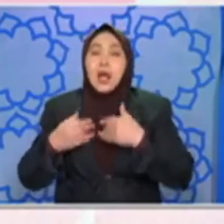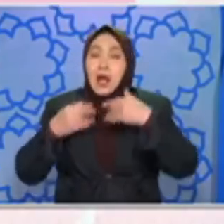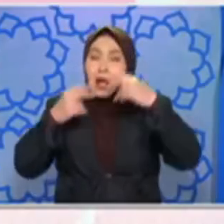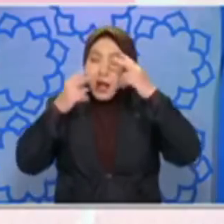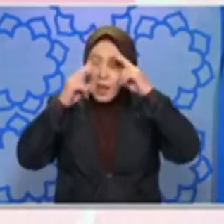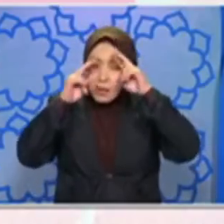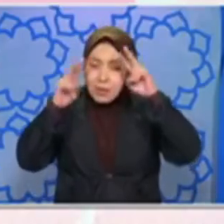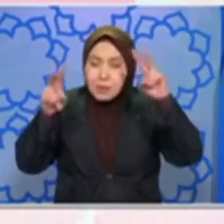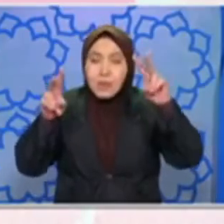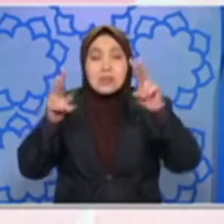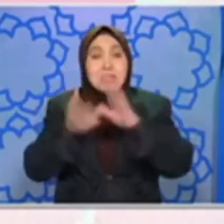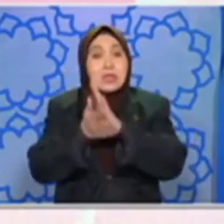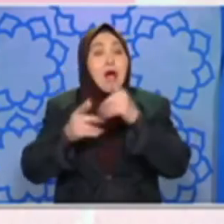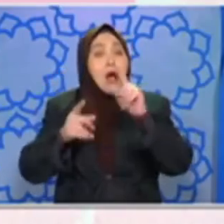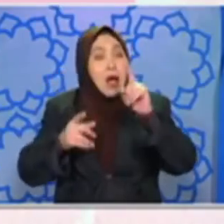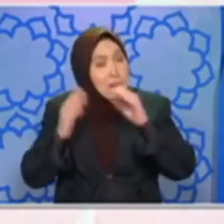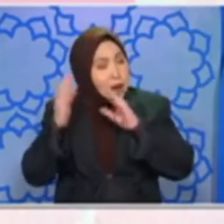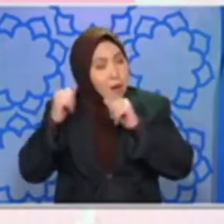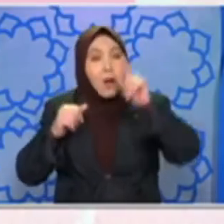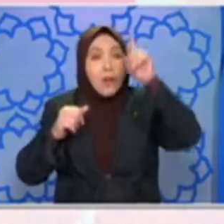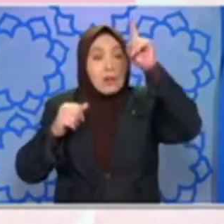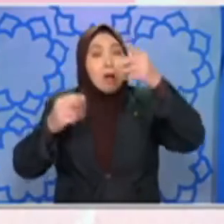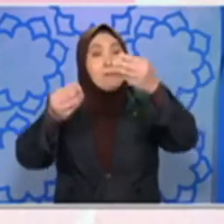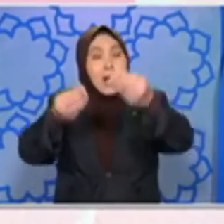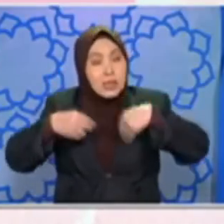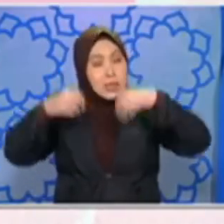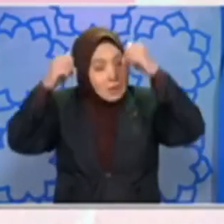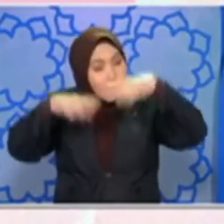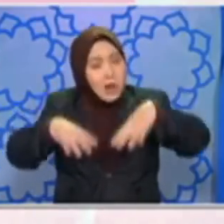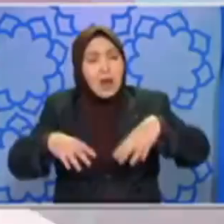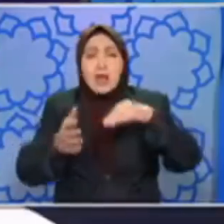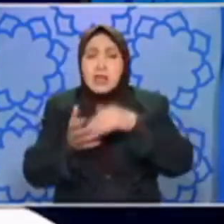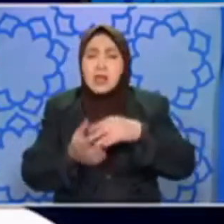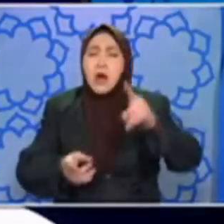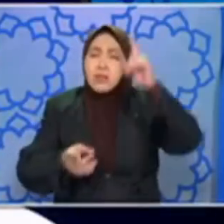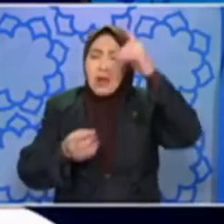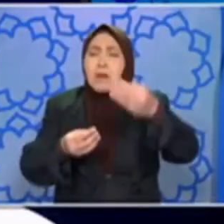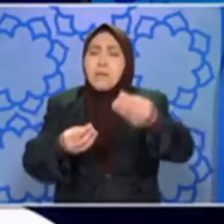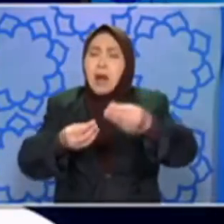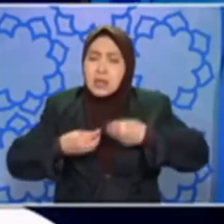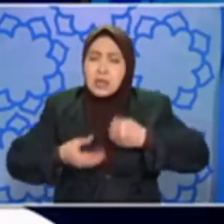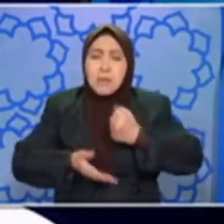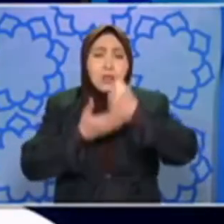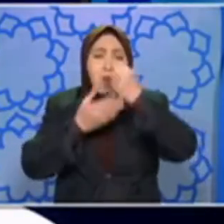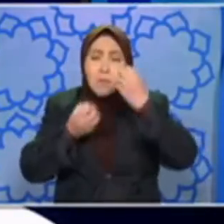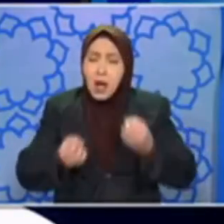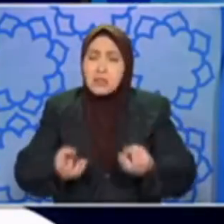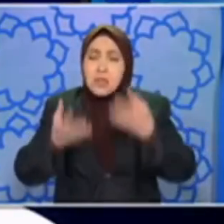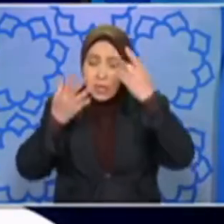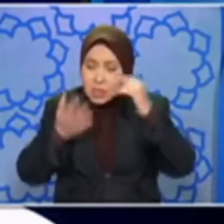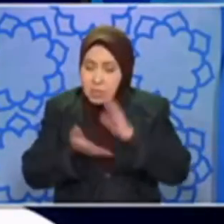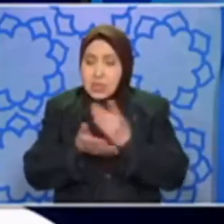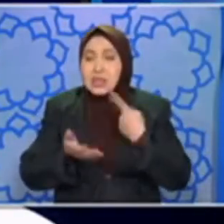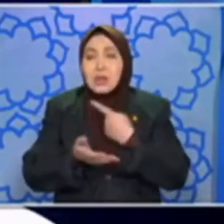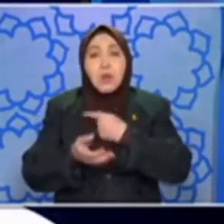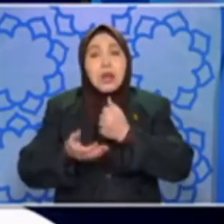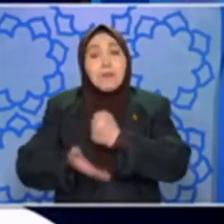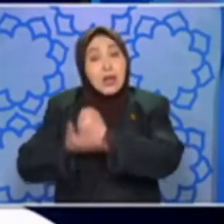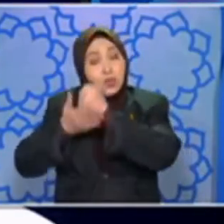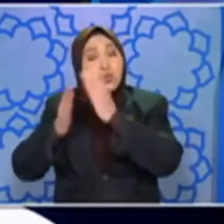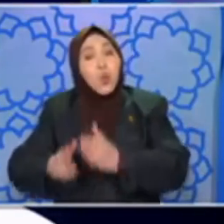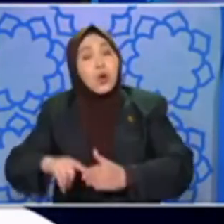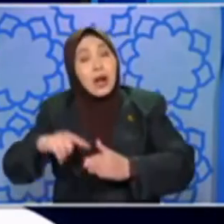agar Allah memberi rahmat pada kita. Lepas itu Allah beri banyak lagi bantuan kepada kita sehingga kita boleh bantu orang lain